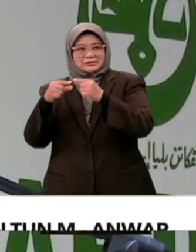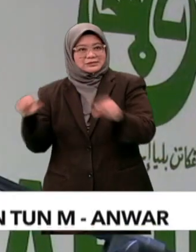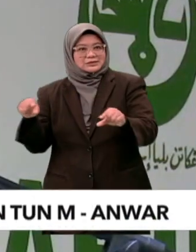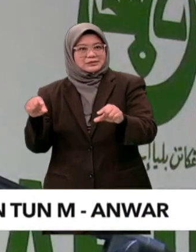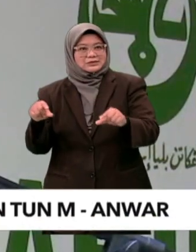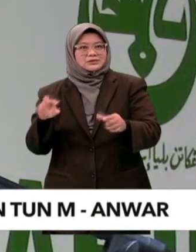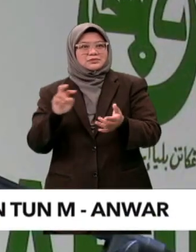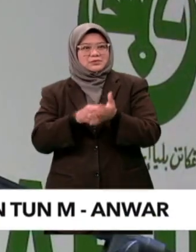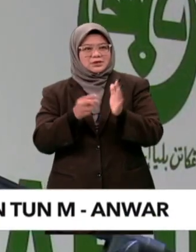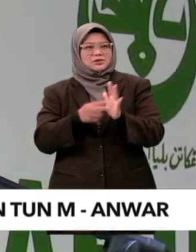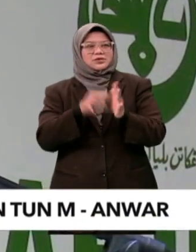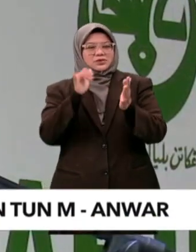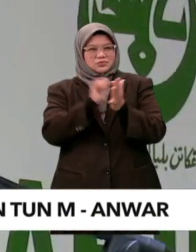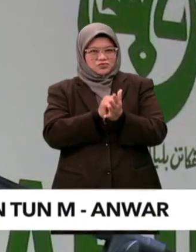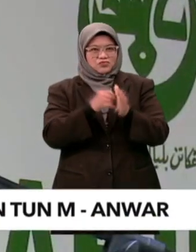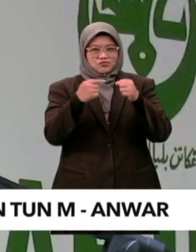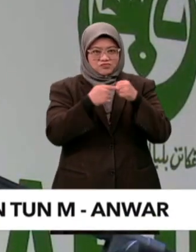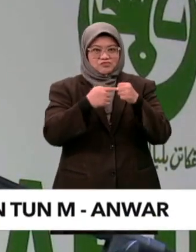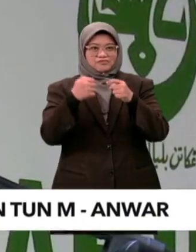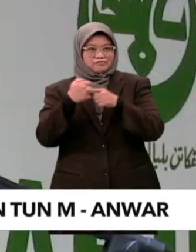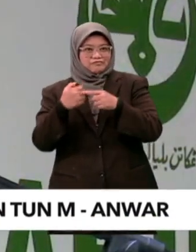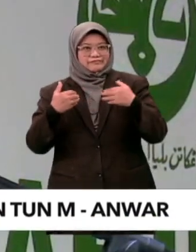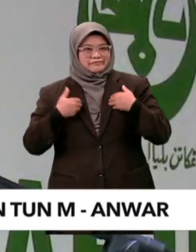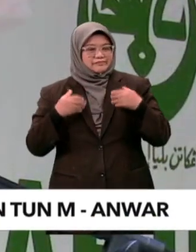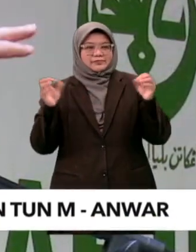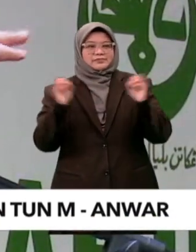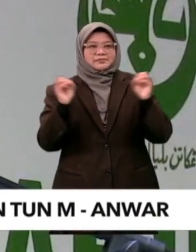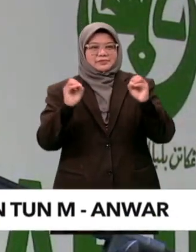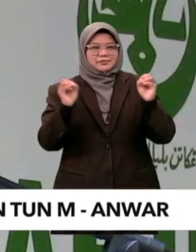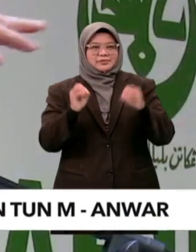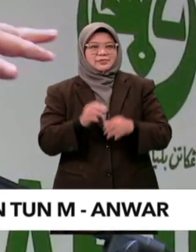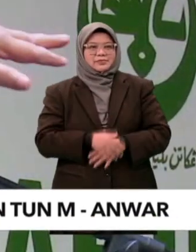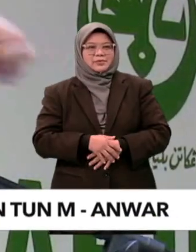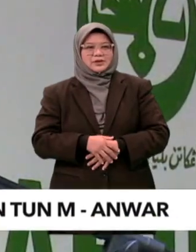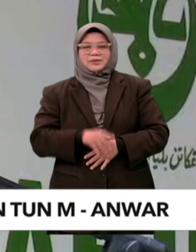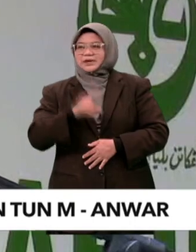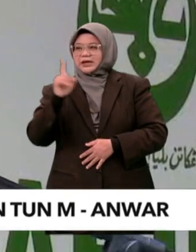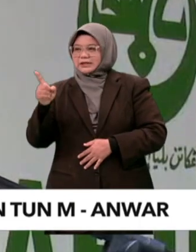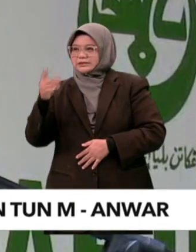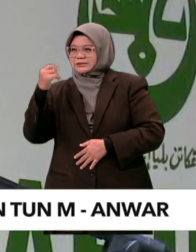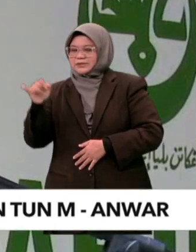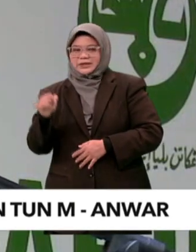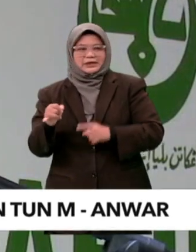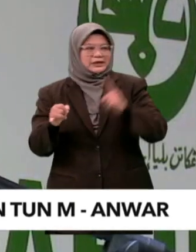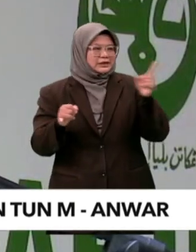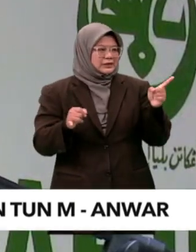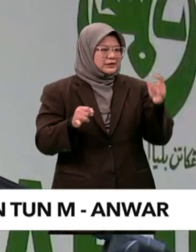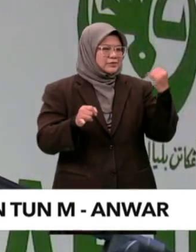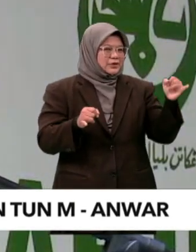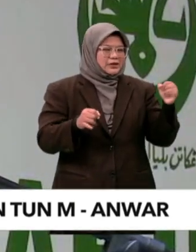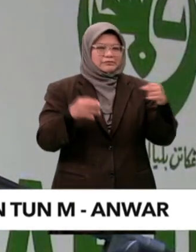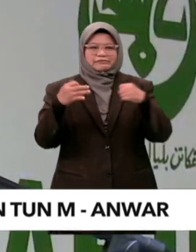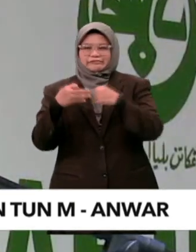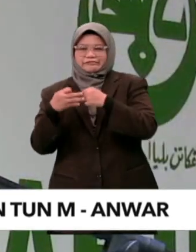itu mati ini kita di belakang katanya